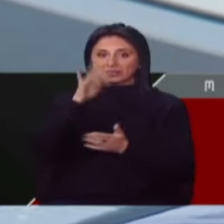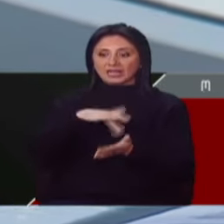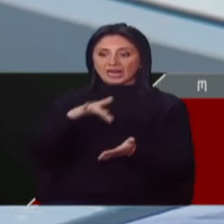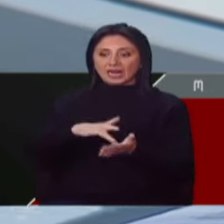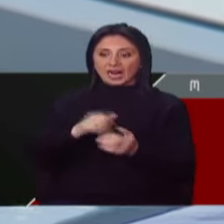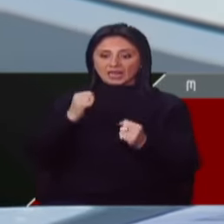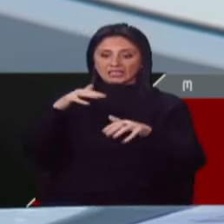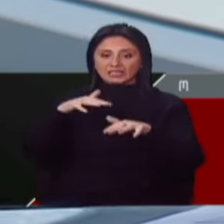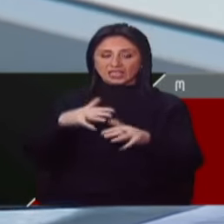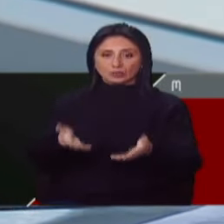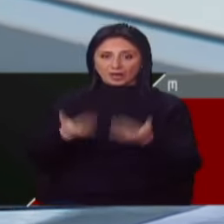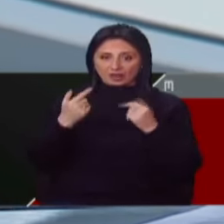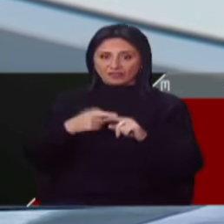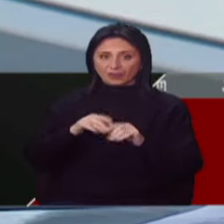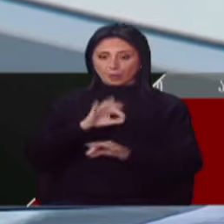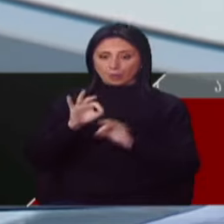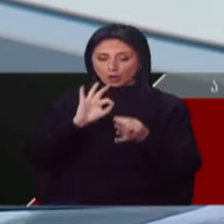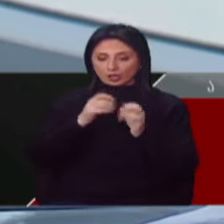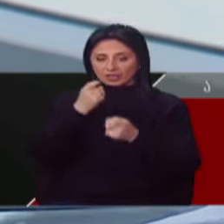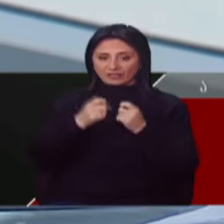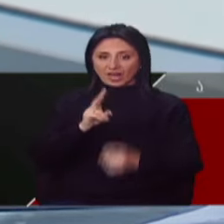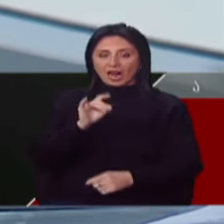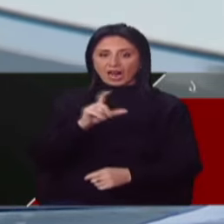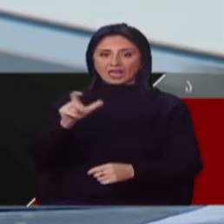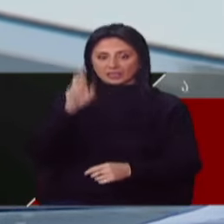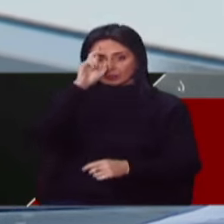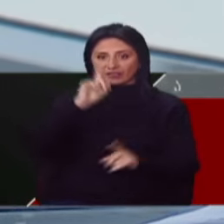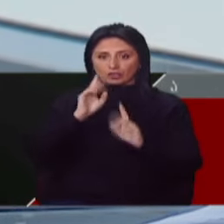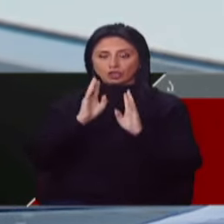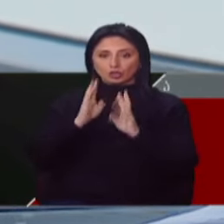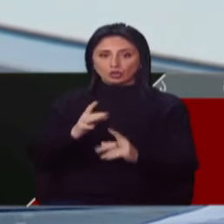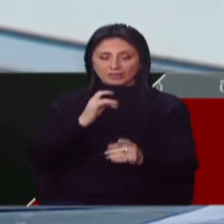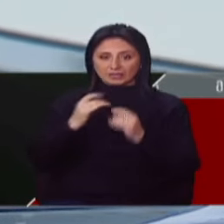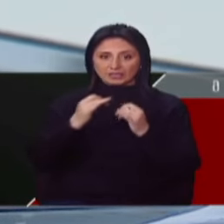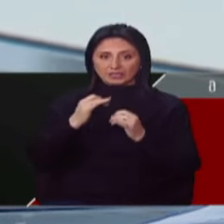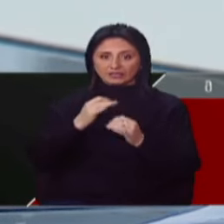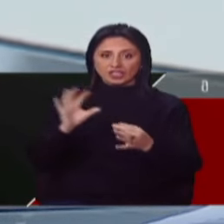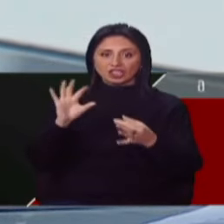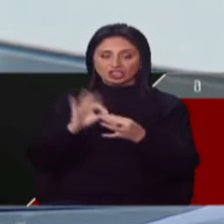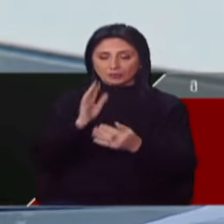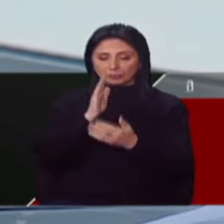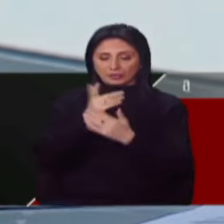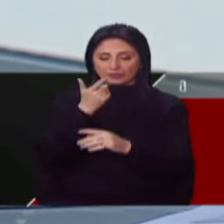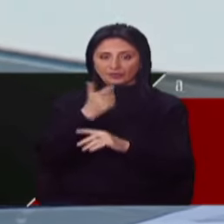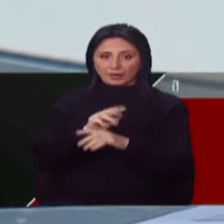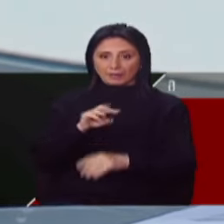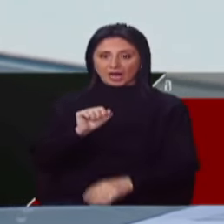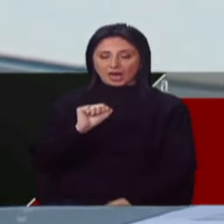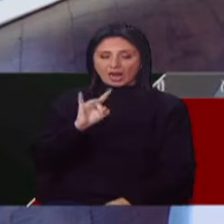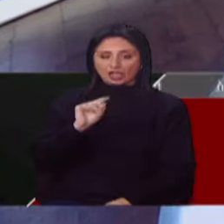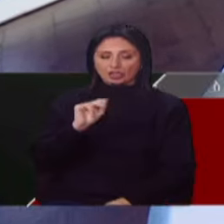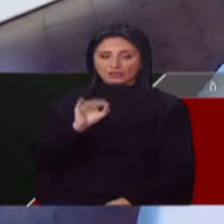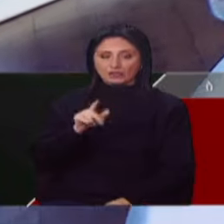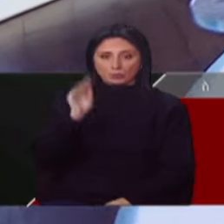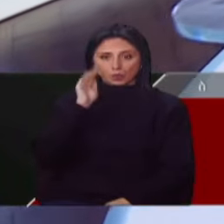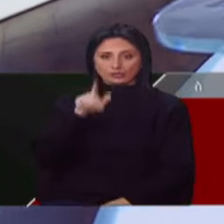khalakshi satsobebis gantvirtva. Proektis detalebze dges Kakha Kaladze mtavrobis khtomaze isaubra, shemogvirteba akhla pirdapir etershi Maka Archevnishvili,